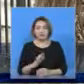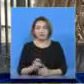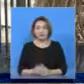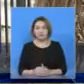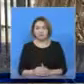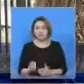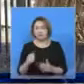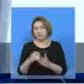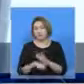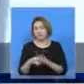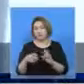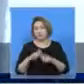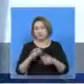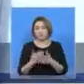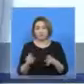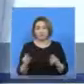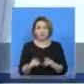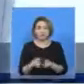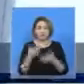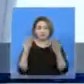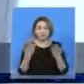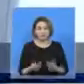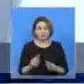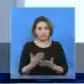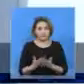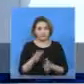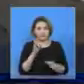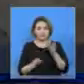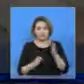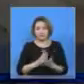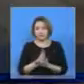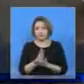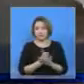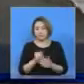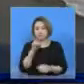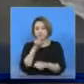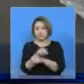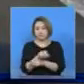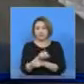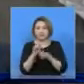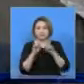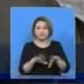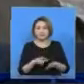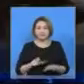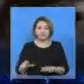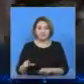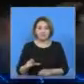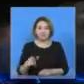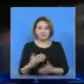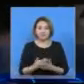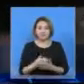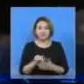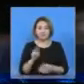до устранения нарушений. Таким образом, на сегодняшний день судоисполнителями приостановлен сброс сточных вод,